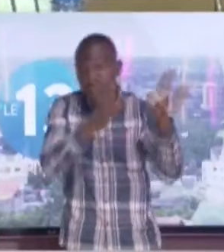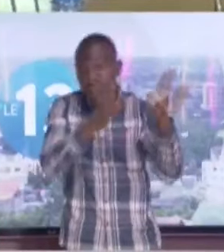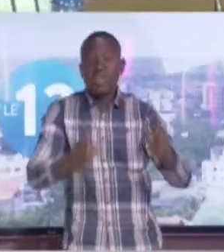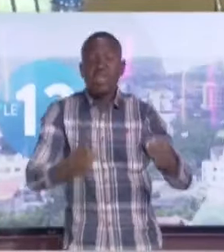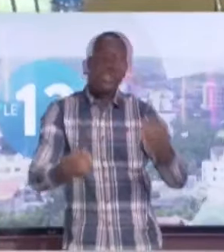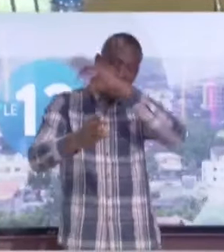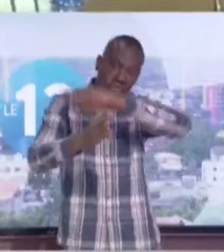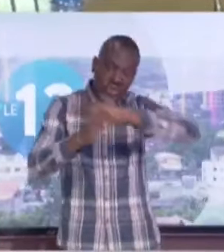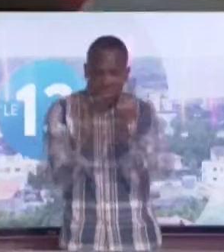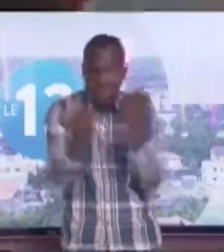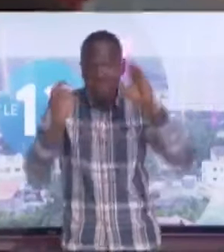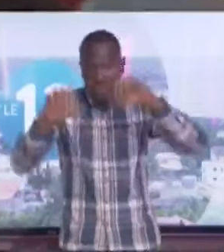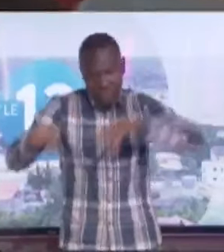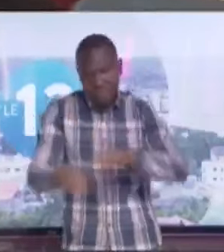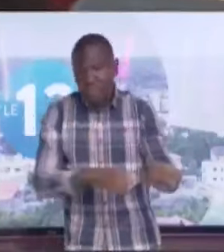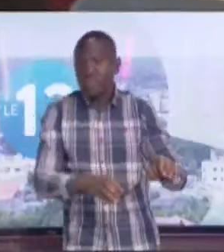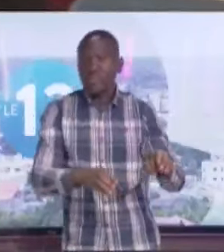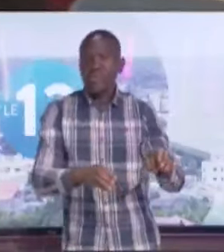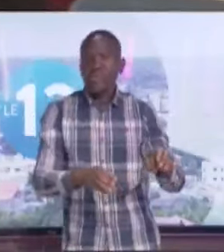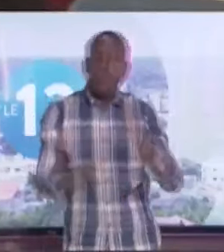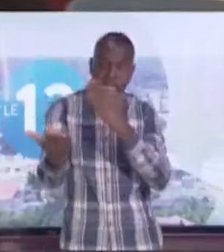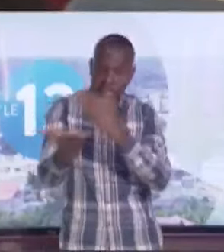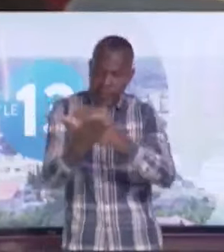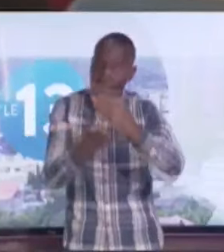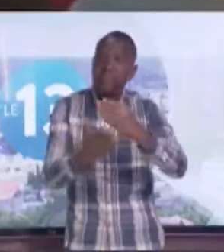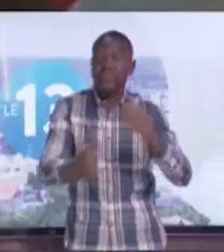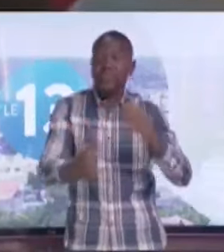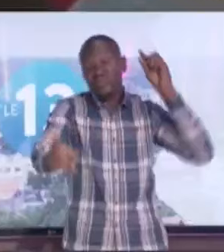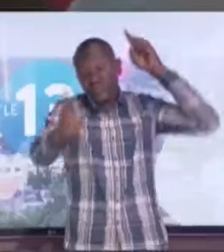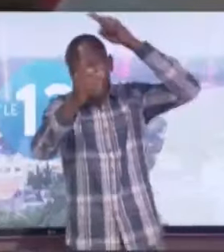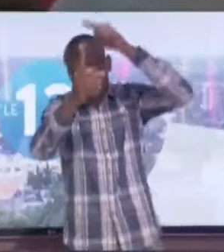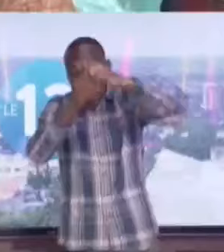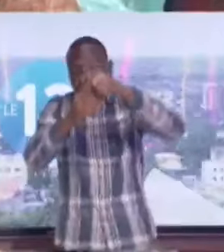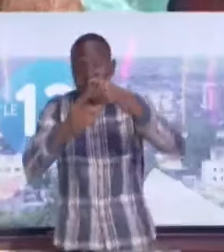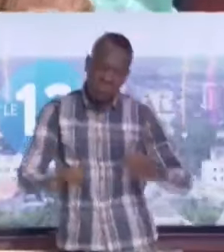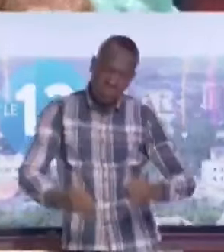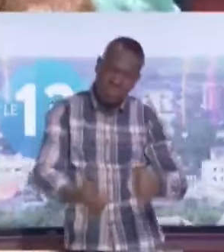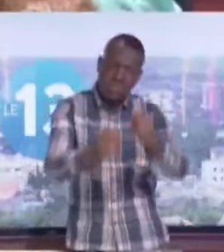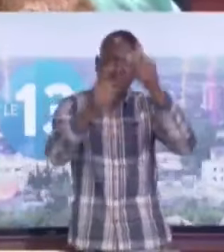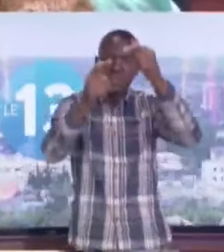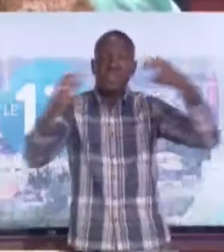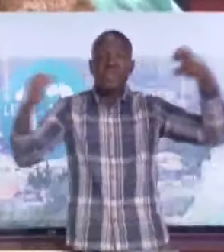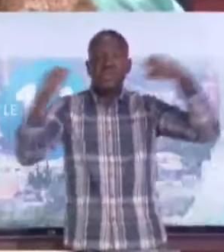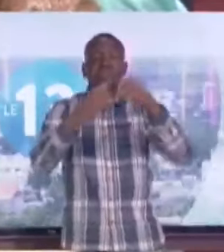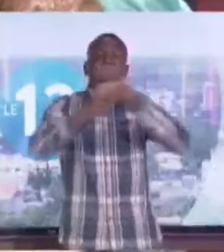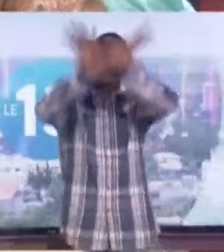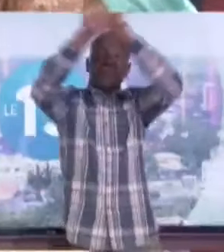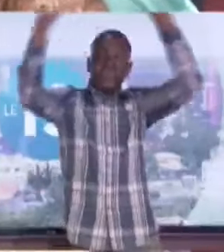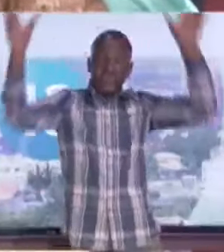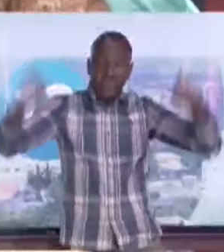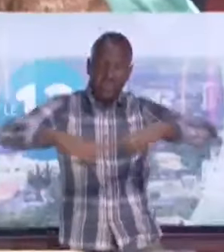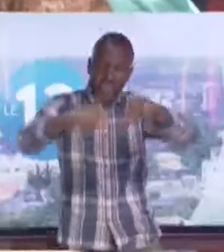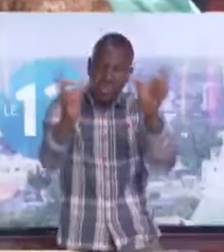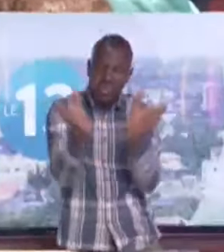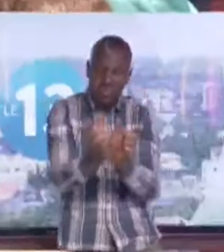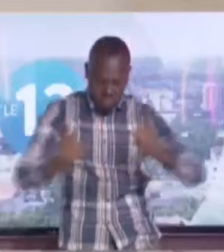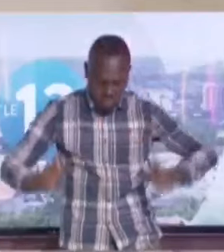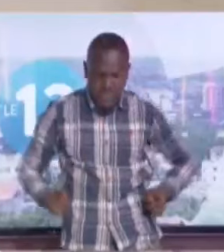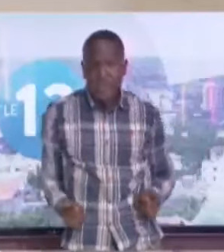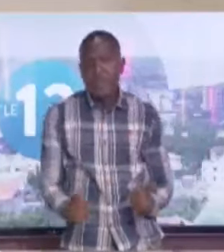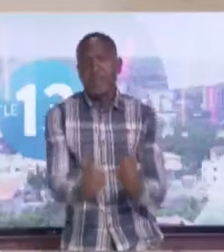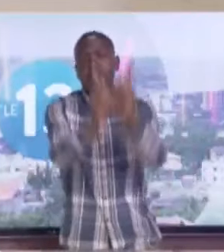élaborées. Un processus qui vise l'accélération de l'électrification de façon générale